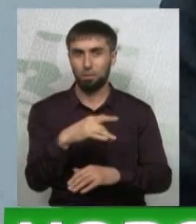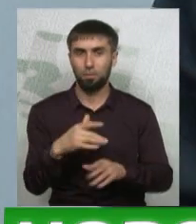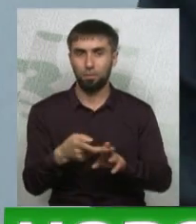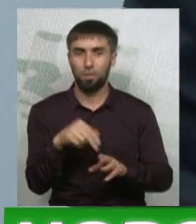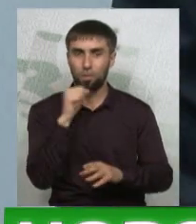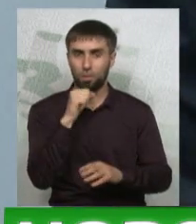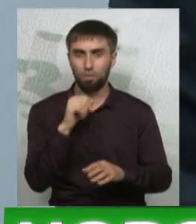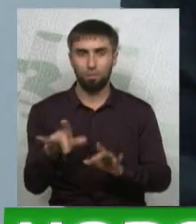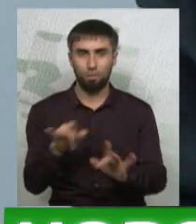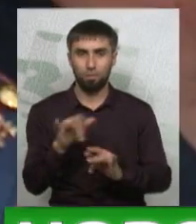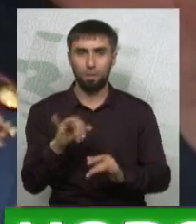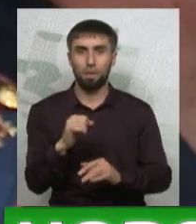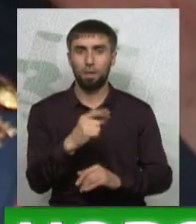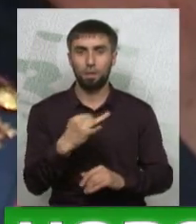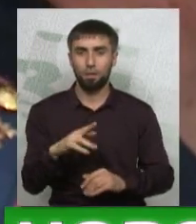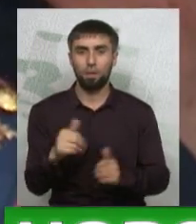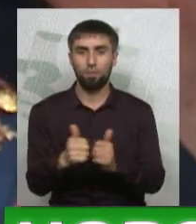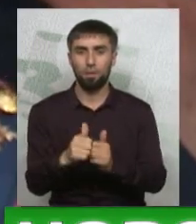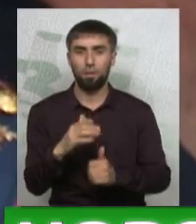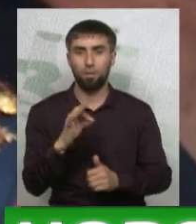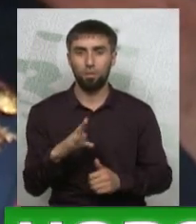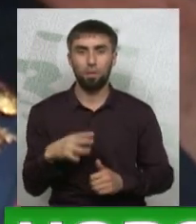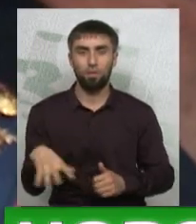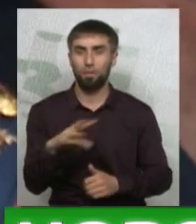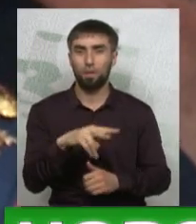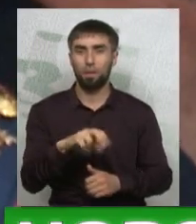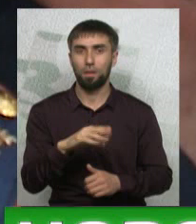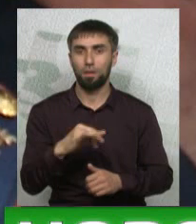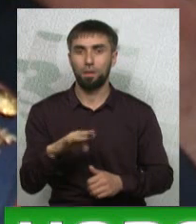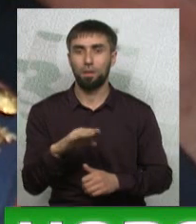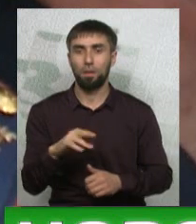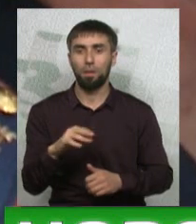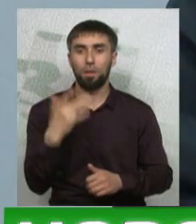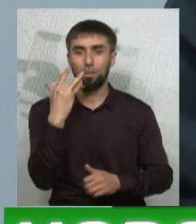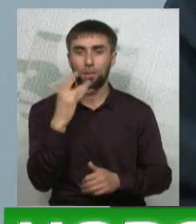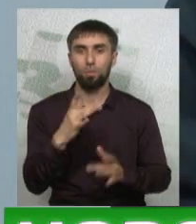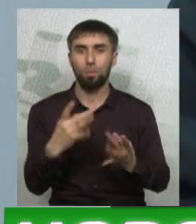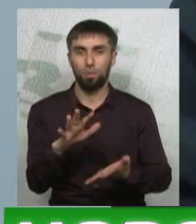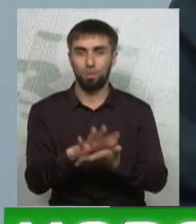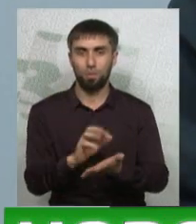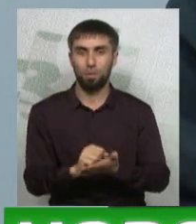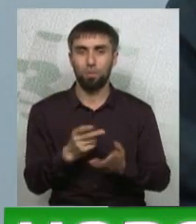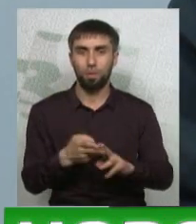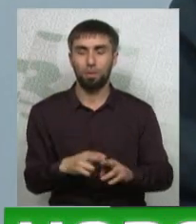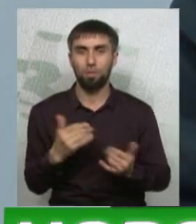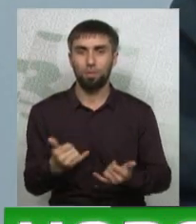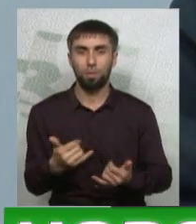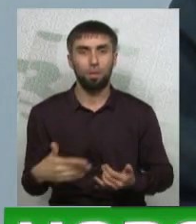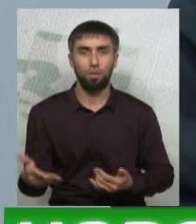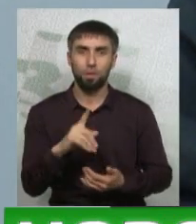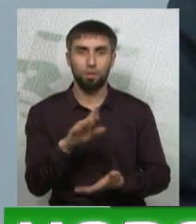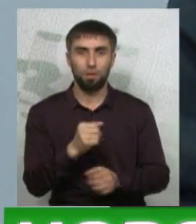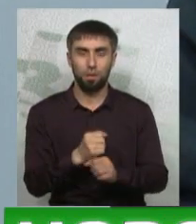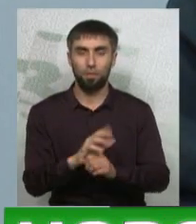Ближний Восток, Азию. Вся Латинская Америка просто уничтожалась. Поэтому сегодня то, что вы делаете